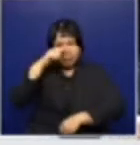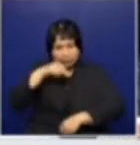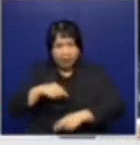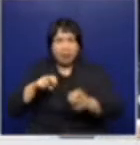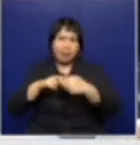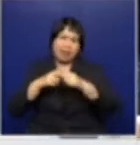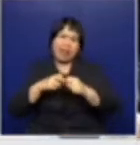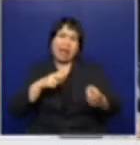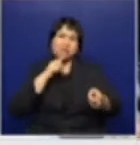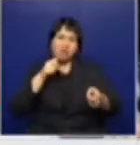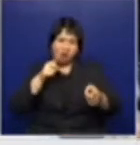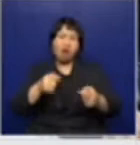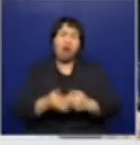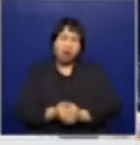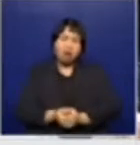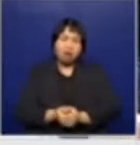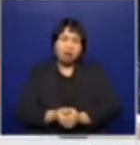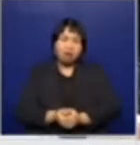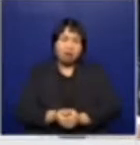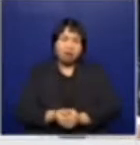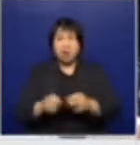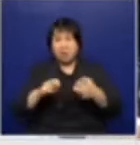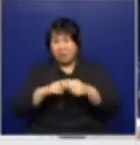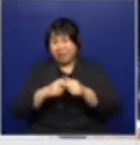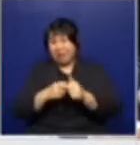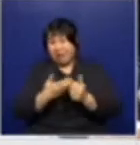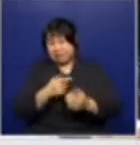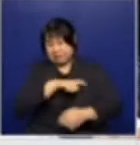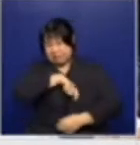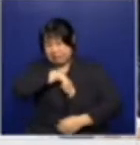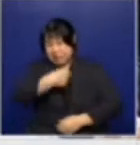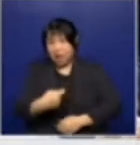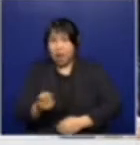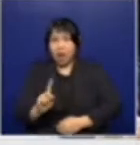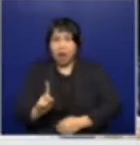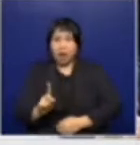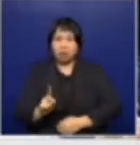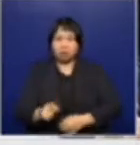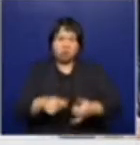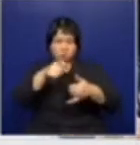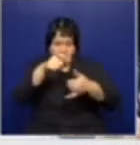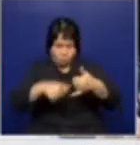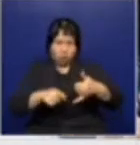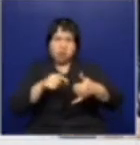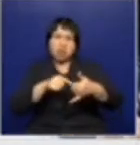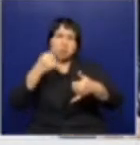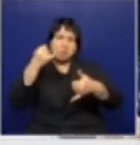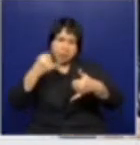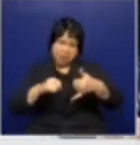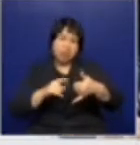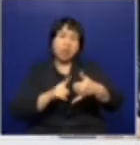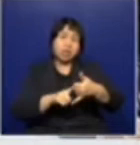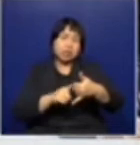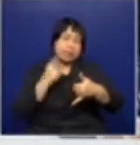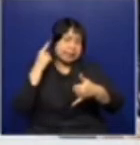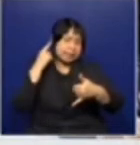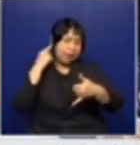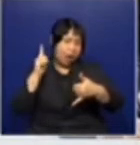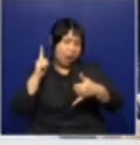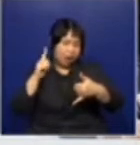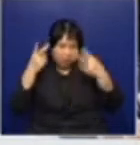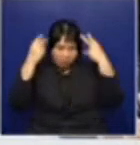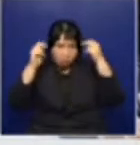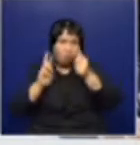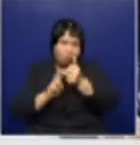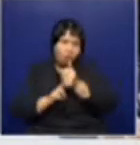องสิ่งที่เราจะเสียค่าโง่มันเกิดจากการกระทำของบุคคลครับผมฟังท่านรองวิษณุได้ชี้แจงท่านบ